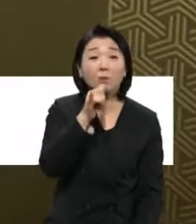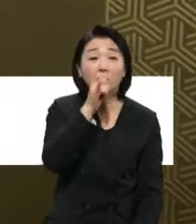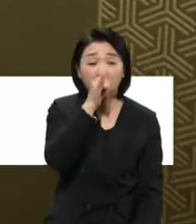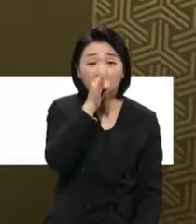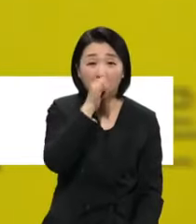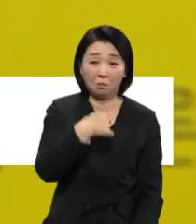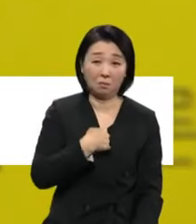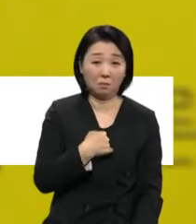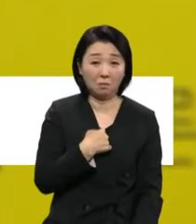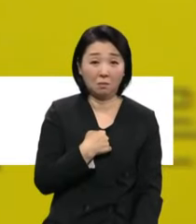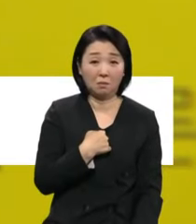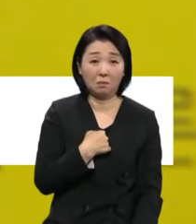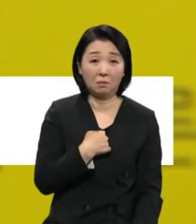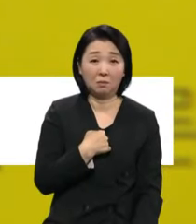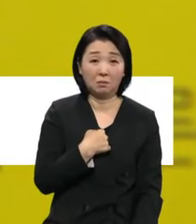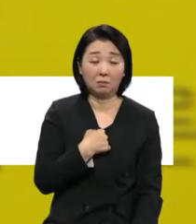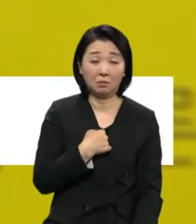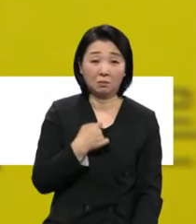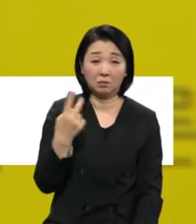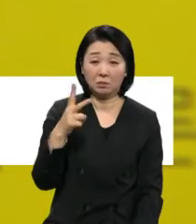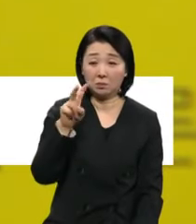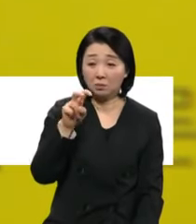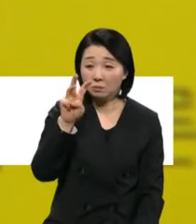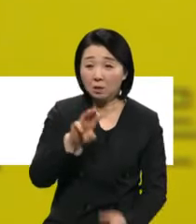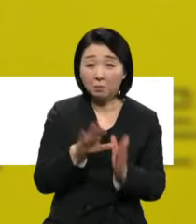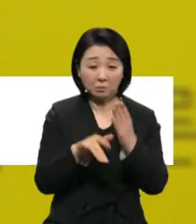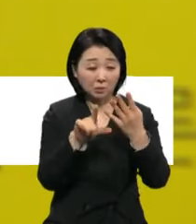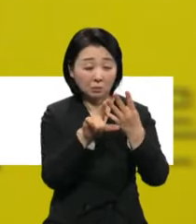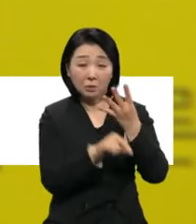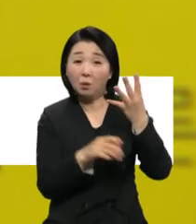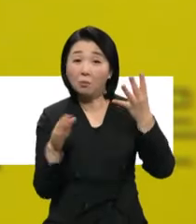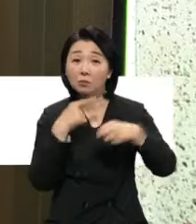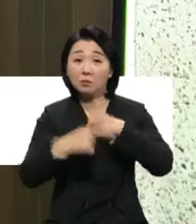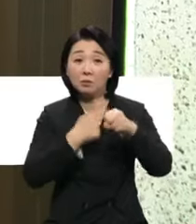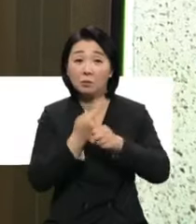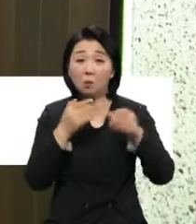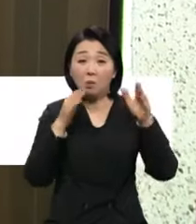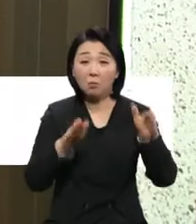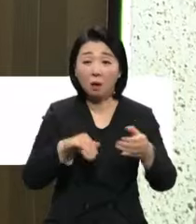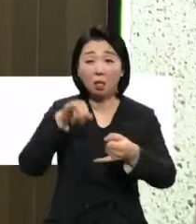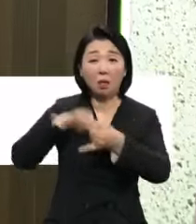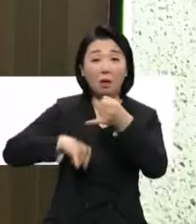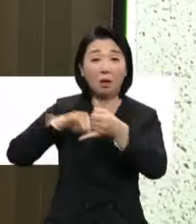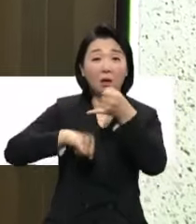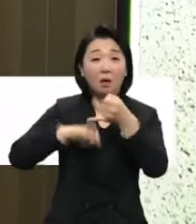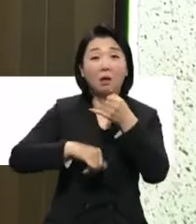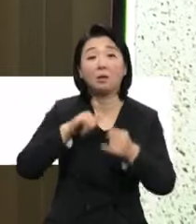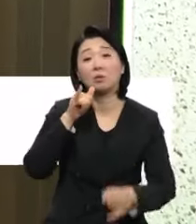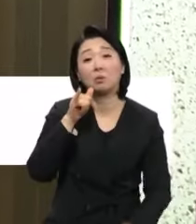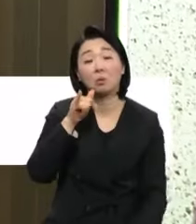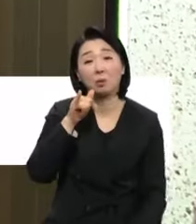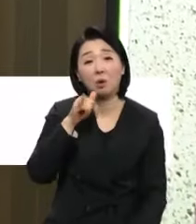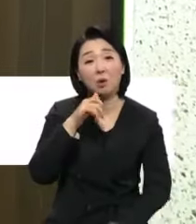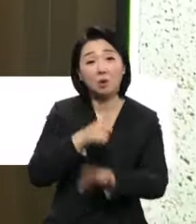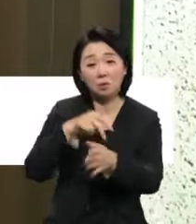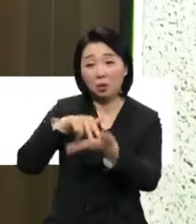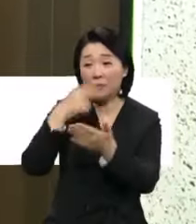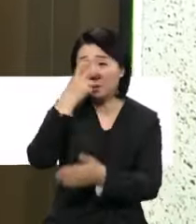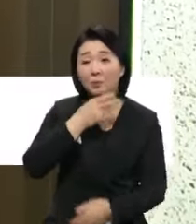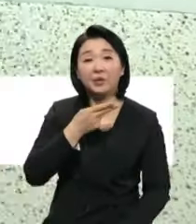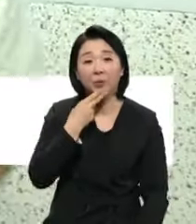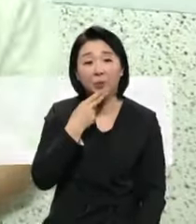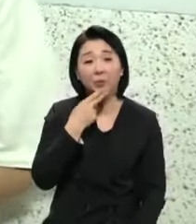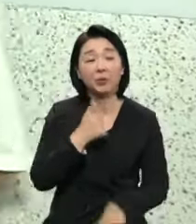있었는데 그 23년 4월부터 1년 동안 아예 미납이 돼 있었습니다. 엘리베이터 검사를 안 한 거고.